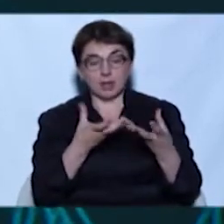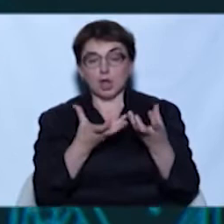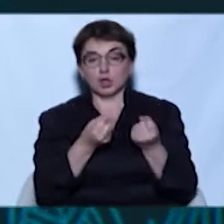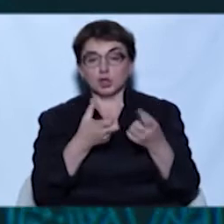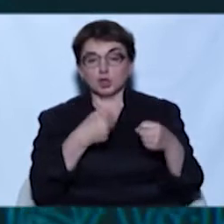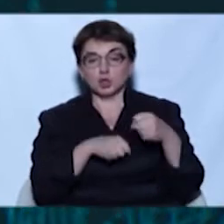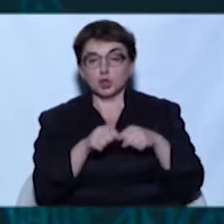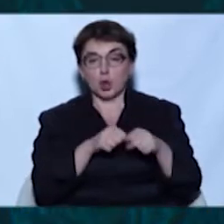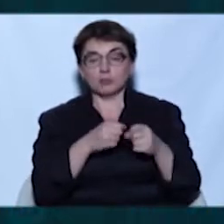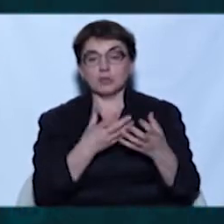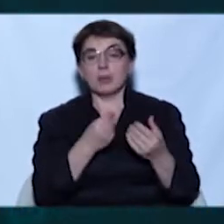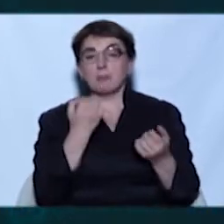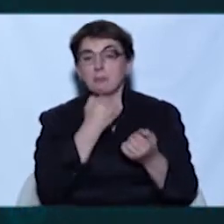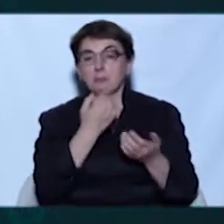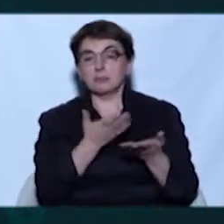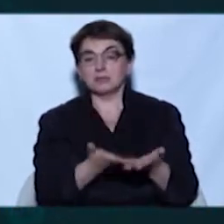მასად.